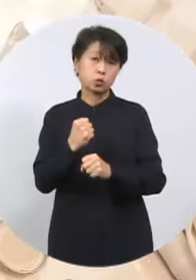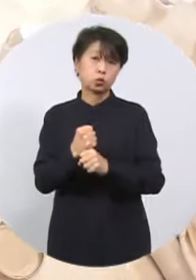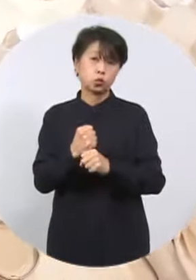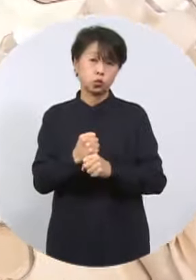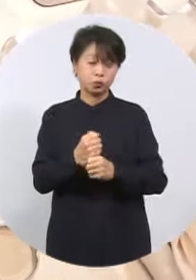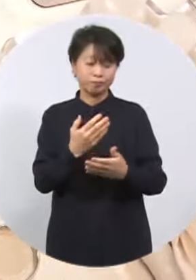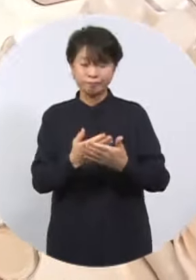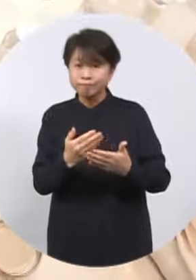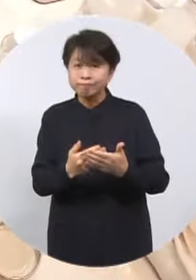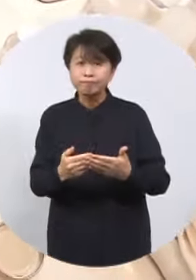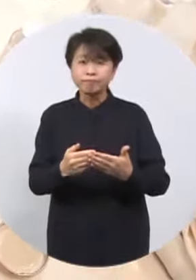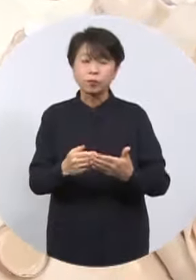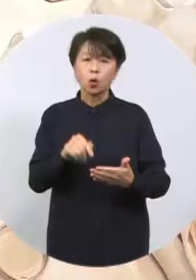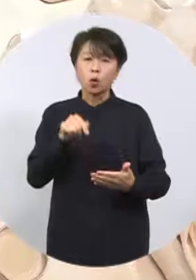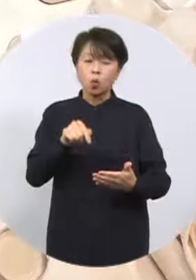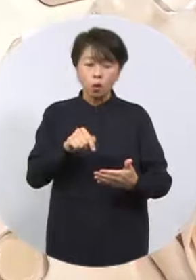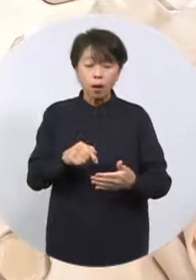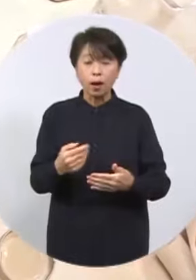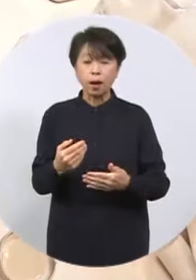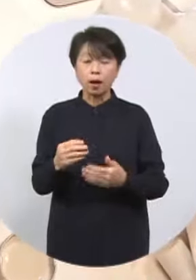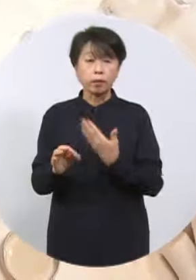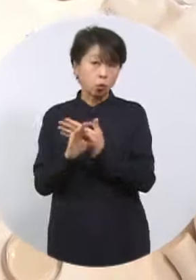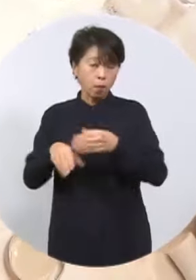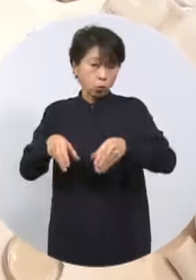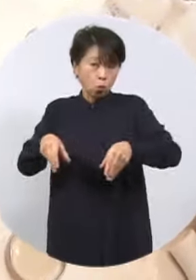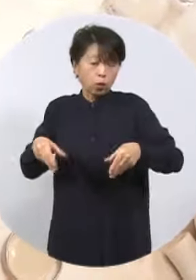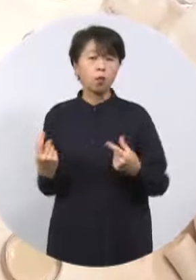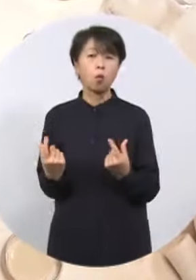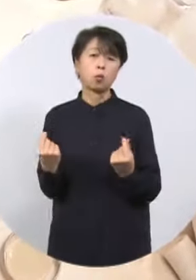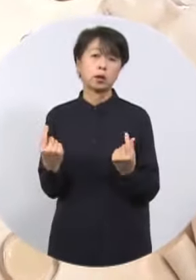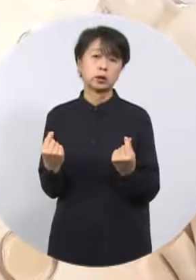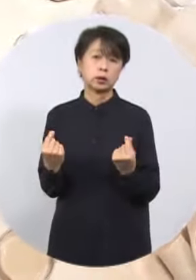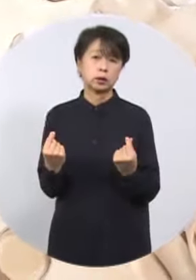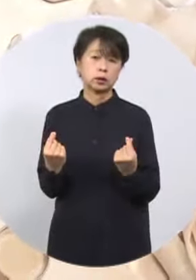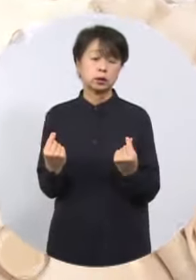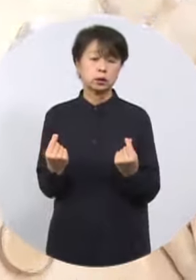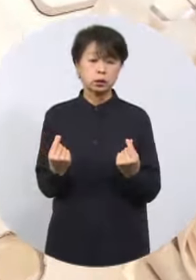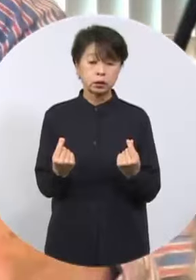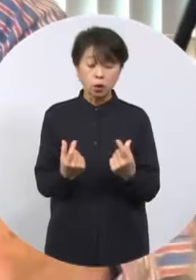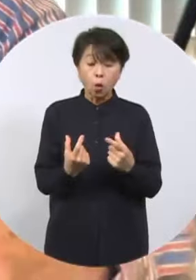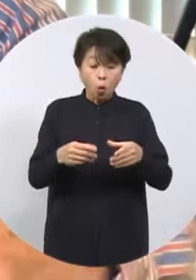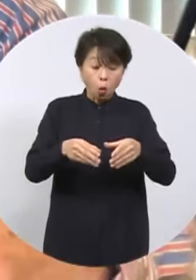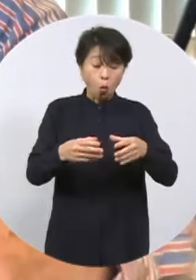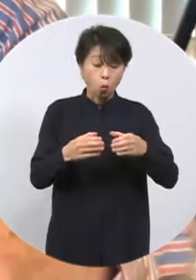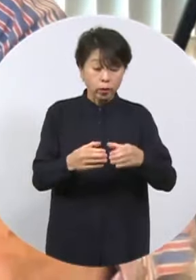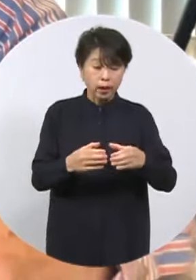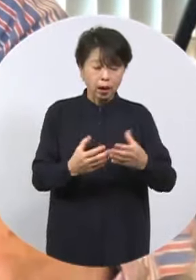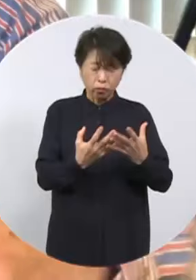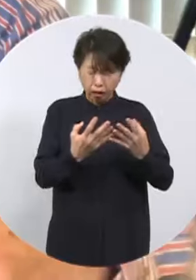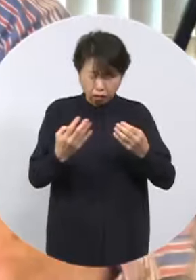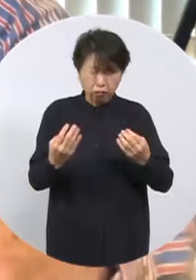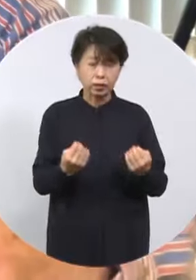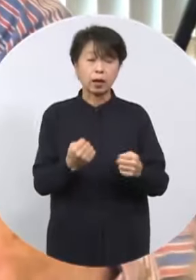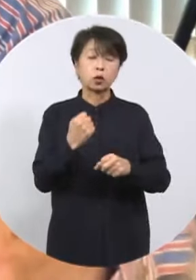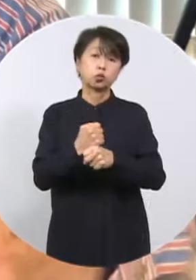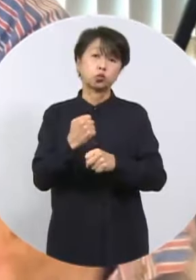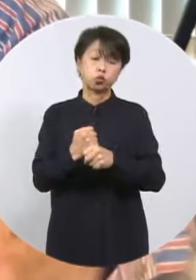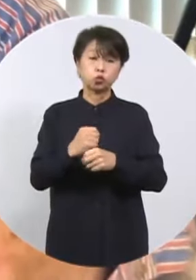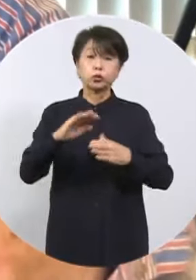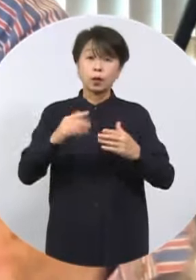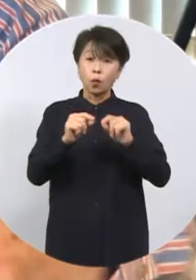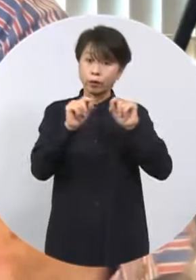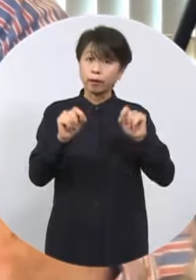はもう陶芸の作家さんもそうですよ。同じものをいくつも作るわけです。それでも結果的